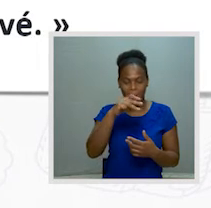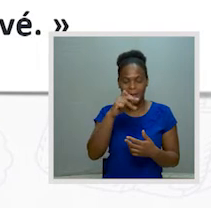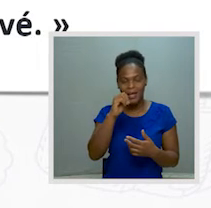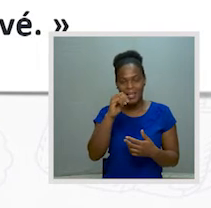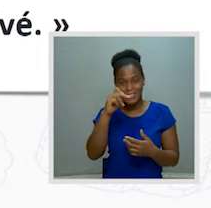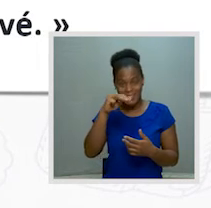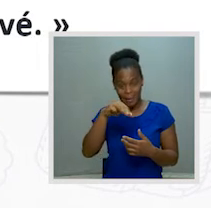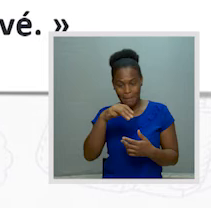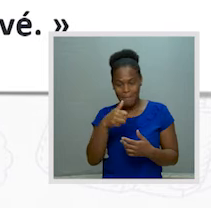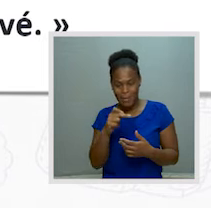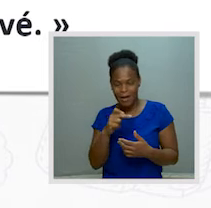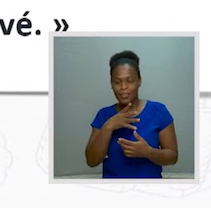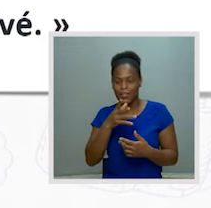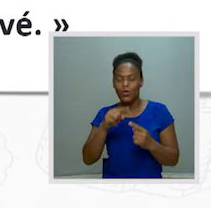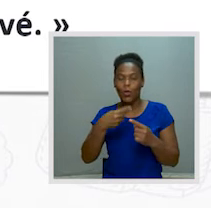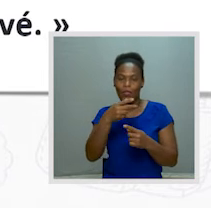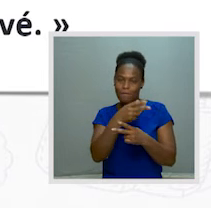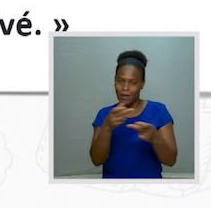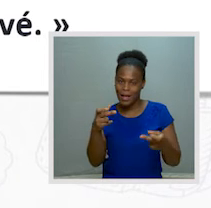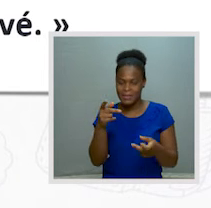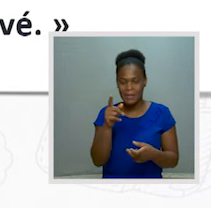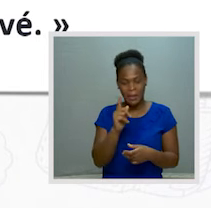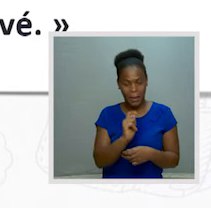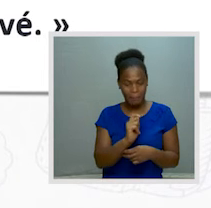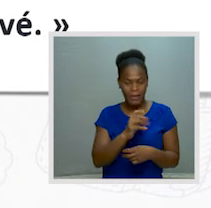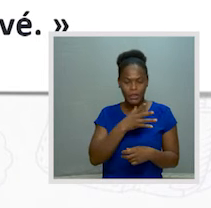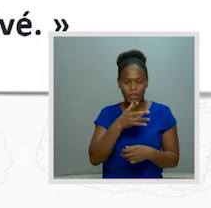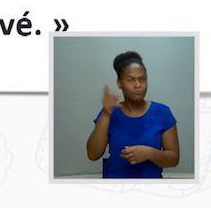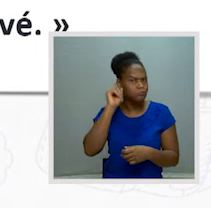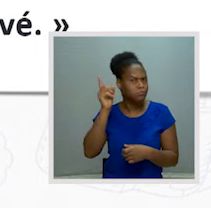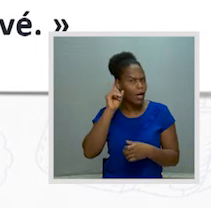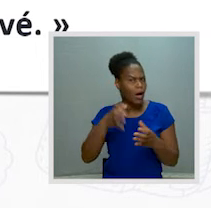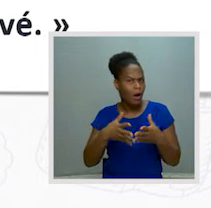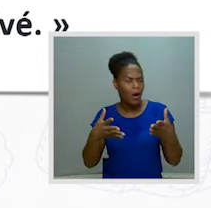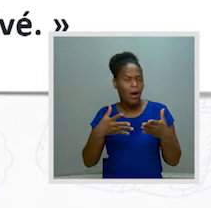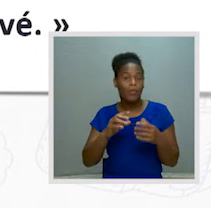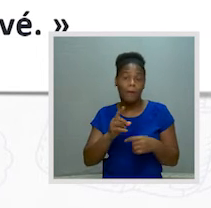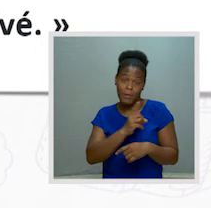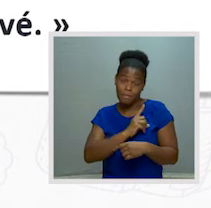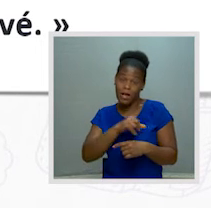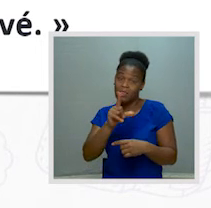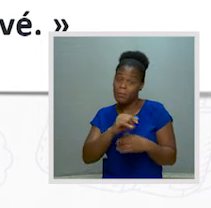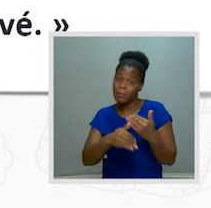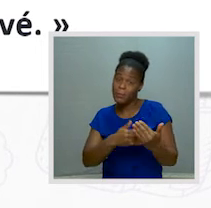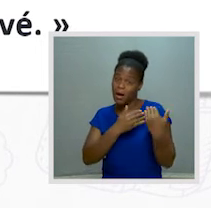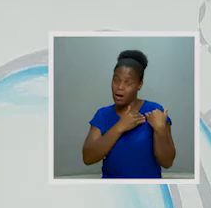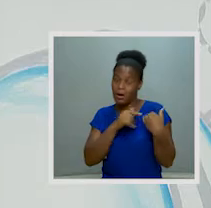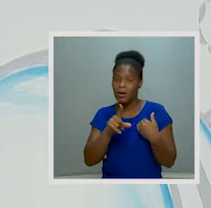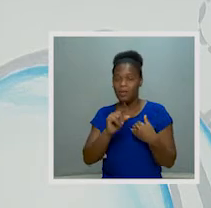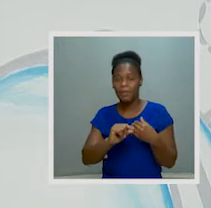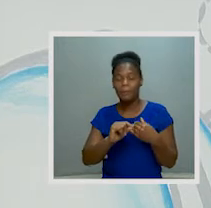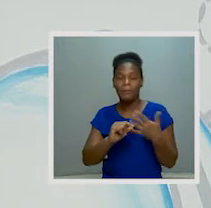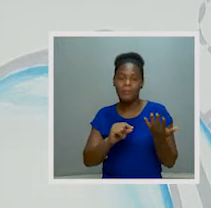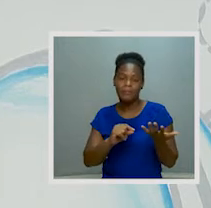lui qui prononce les 2 phrases restantes. Donc, c'est hyper important que le privé prenne le pas